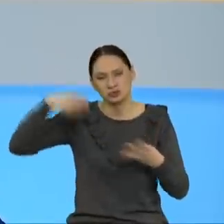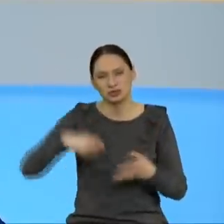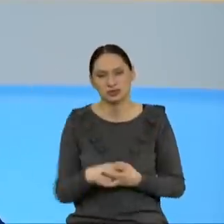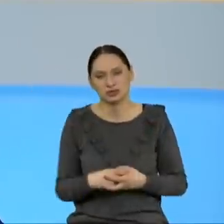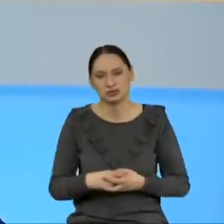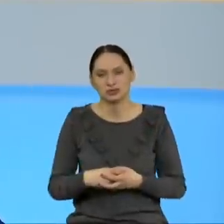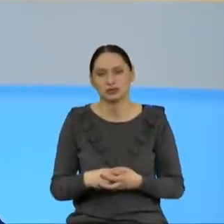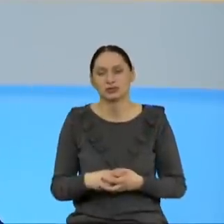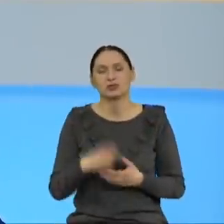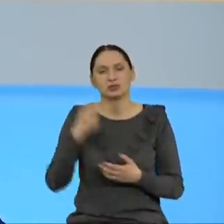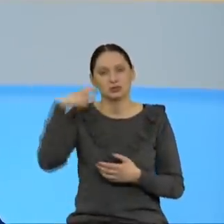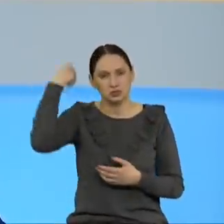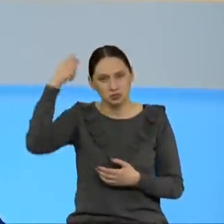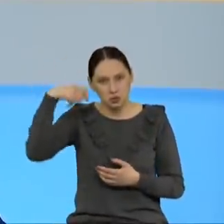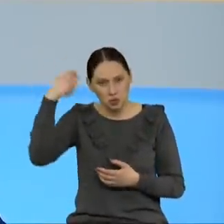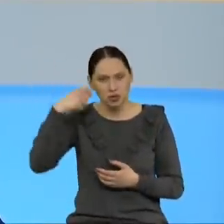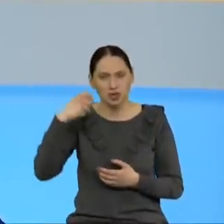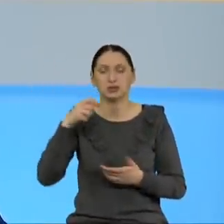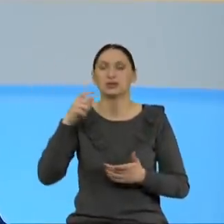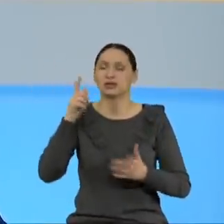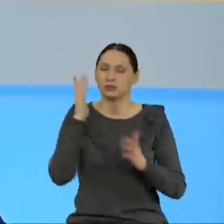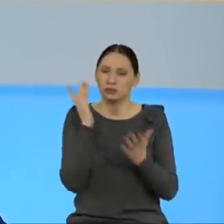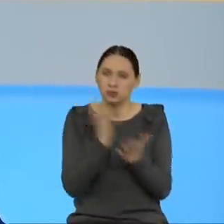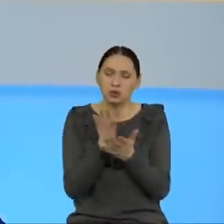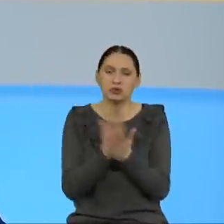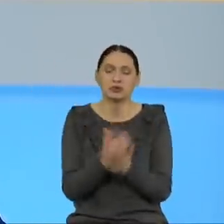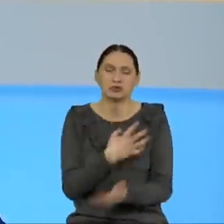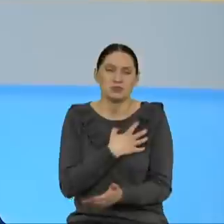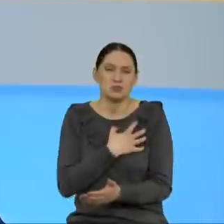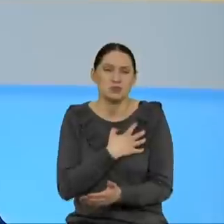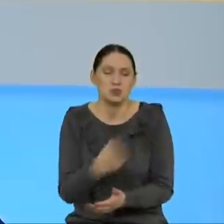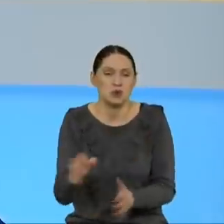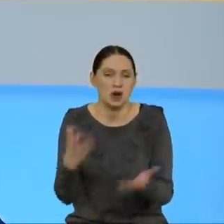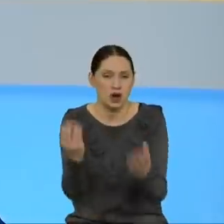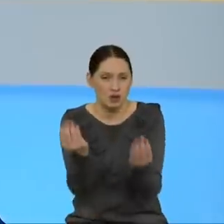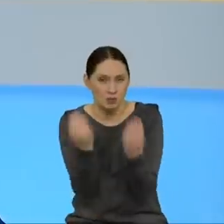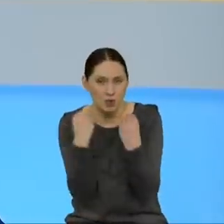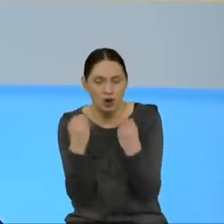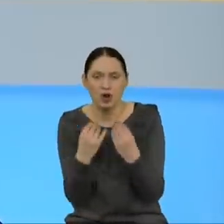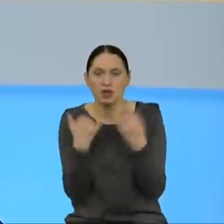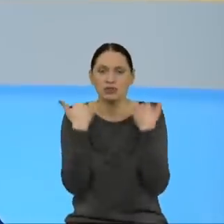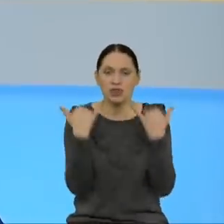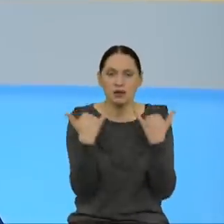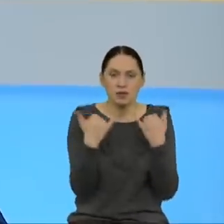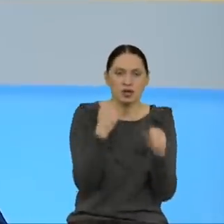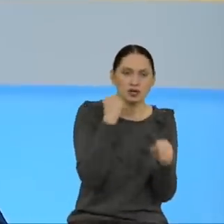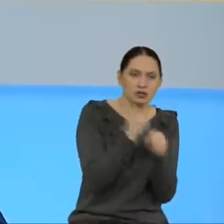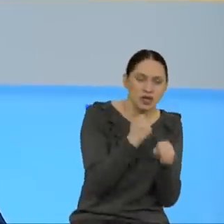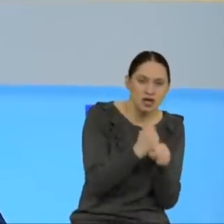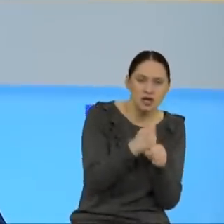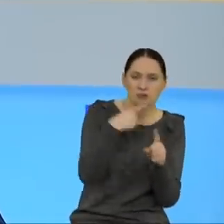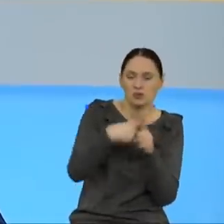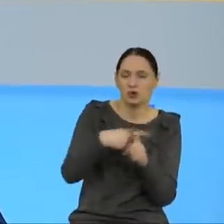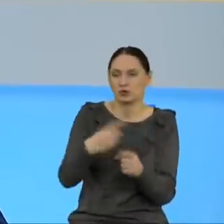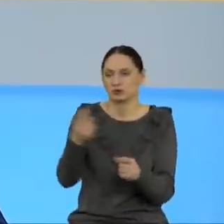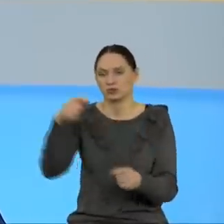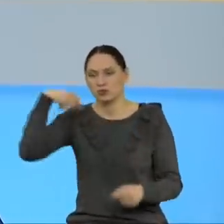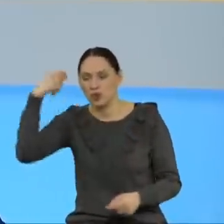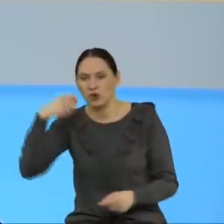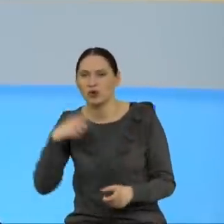turi gyvenime, studijuoti tą, kai jie tikrai nori, turi dabar sunkiai Lietuvoje derina darbą su studijomis. Tikrai paskolų